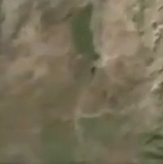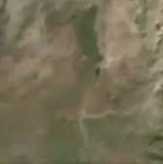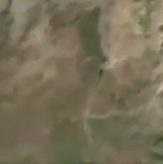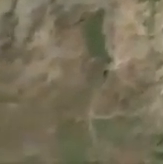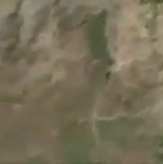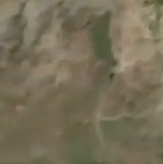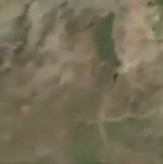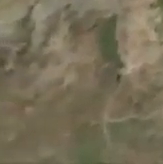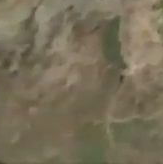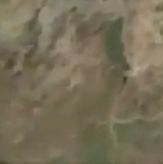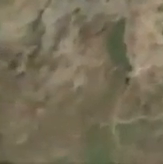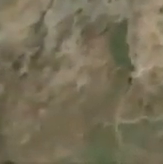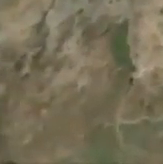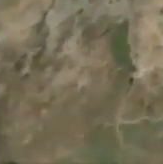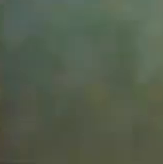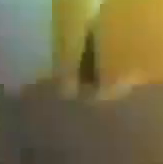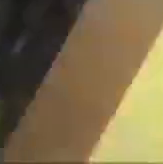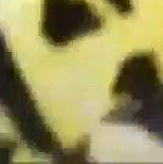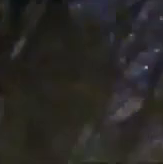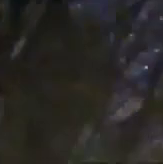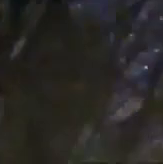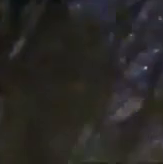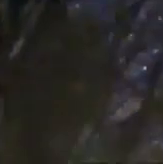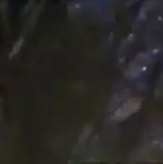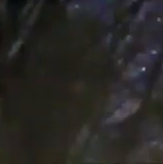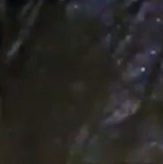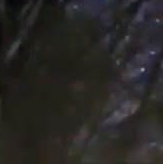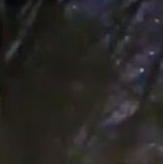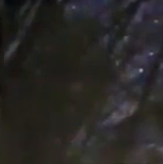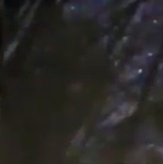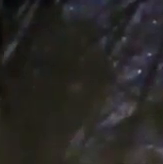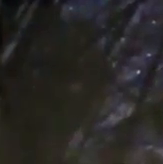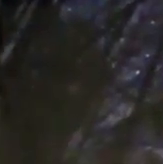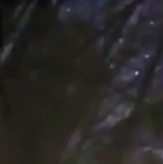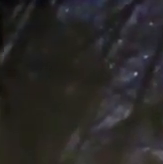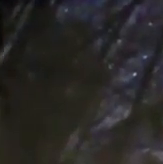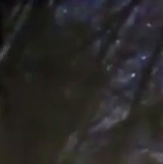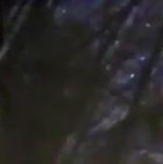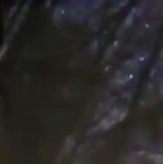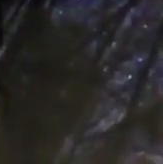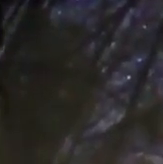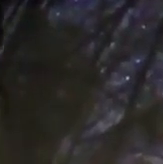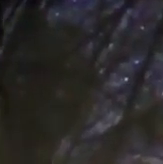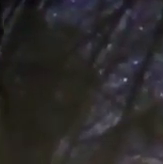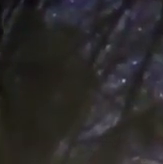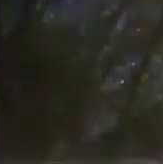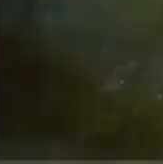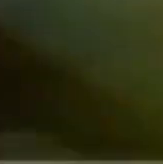والمرتفعات الجنوبية والجنوبية الغربية، كذلك الحال على مرتفعات جازان. هذا كل ما في النشرة الجوية، شكرا لكم، في أمر الله